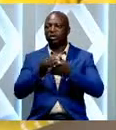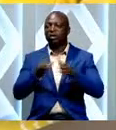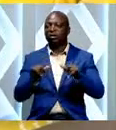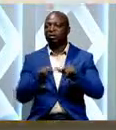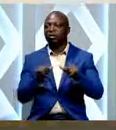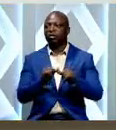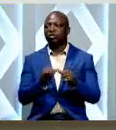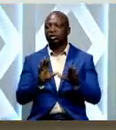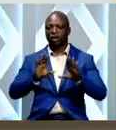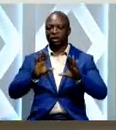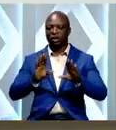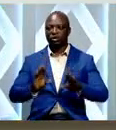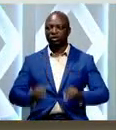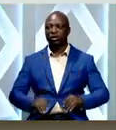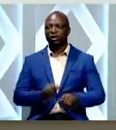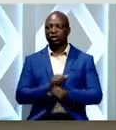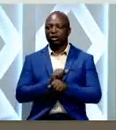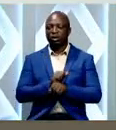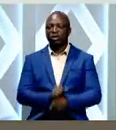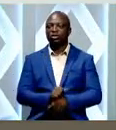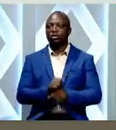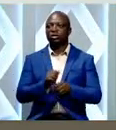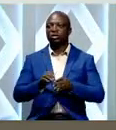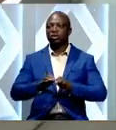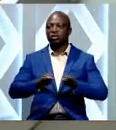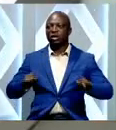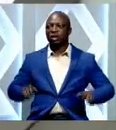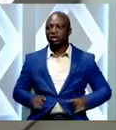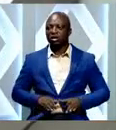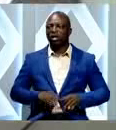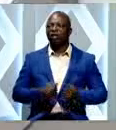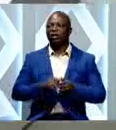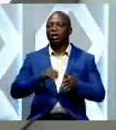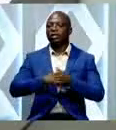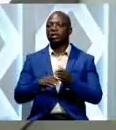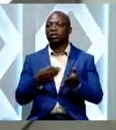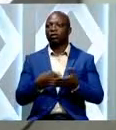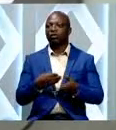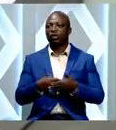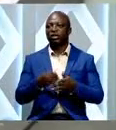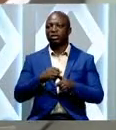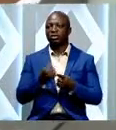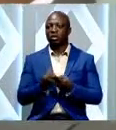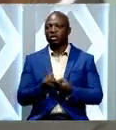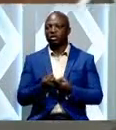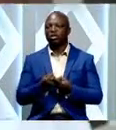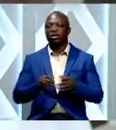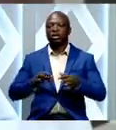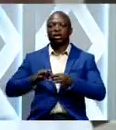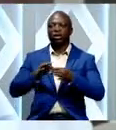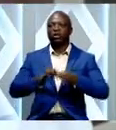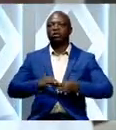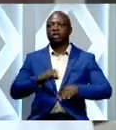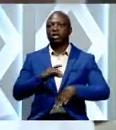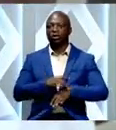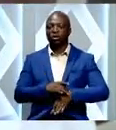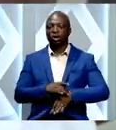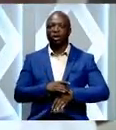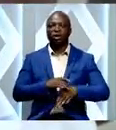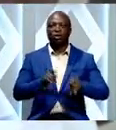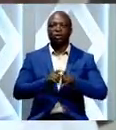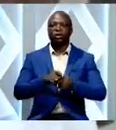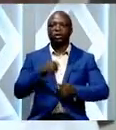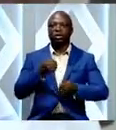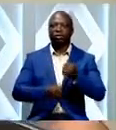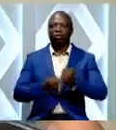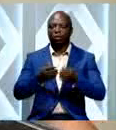d'atténuation et d'adaptation dans l'espace UEMOA avec l'accès aux finances climat des collectivités territoriales, c'est un enjeu